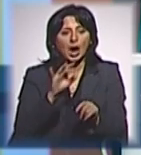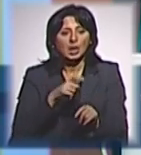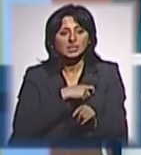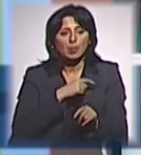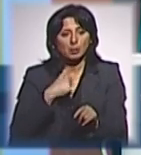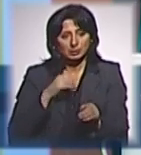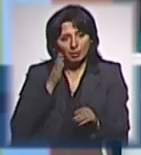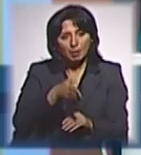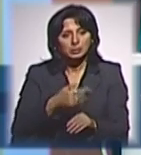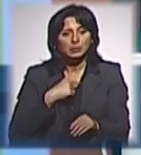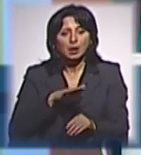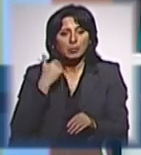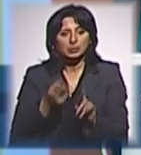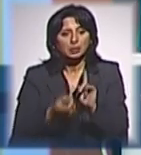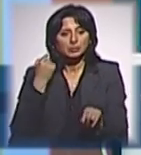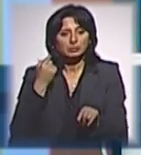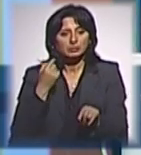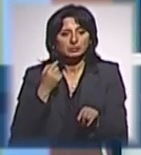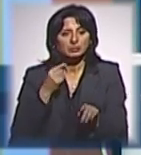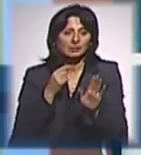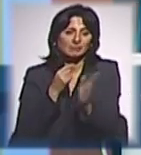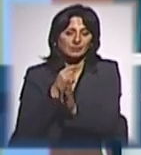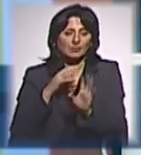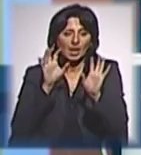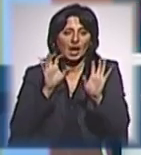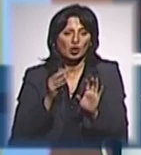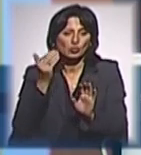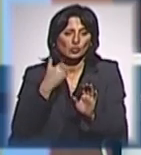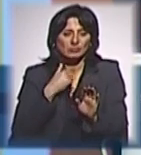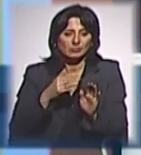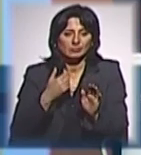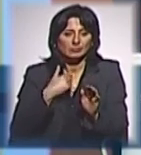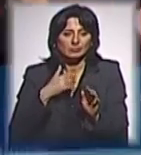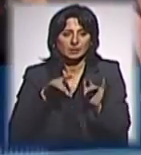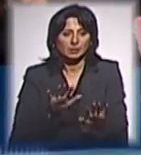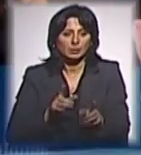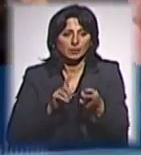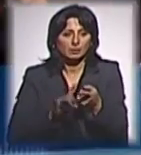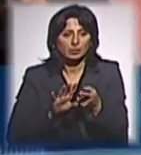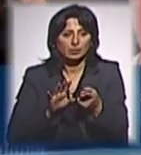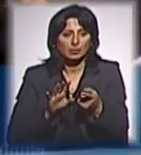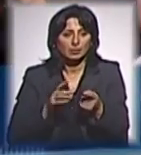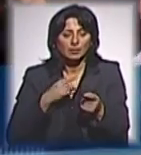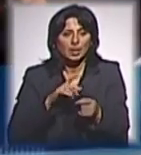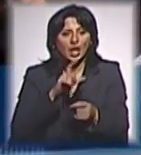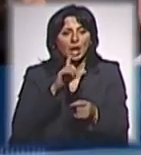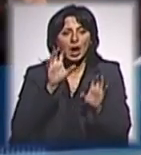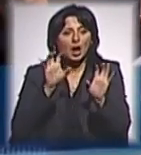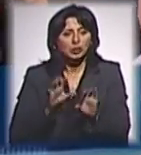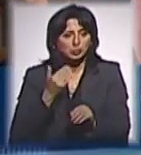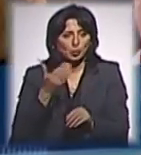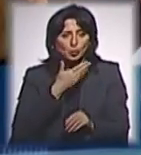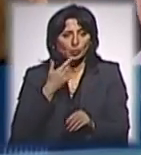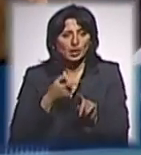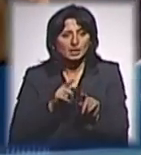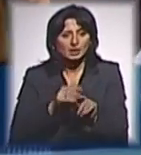არასაპარლამენტო ოპოზიციის. იმიტომ რომ ჩვენ საკანონმდებლო ამბებია რაც მე მაგას არა, საკანონმდებლო ამბები არ არის ეს არ არის საკანონმდებლო